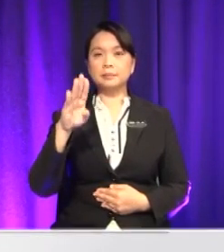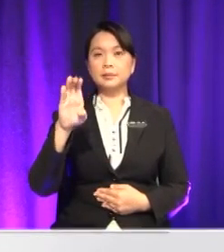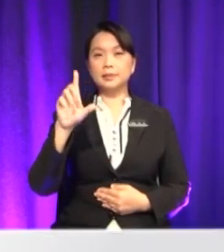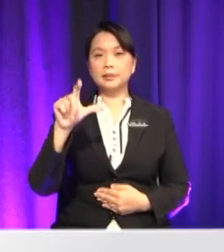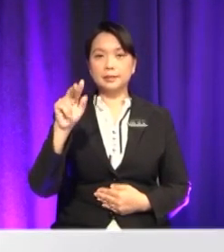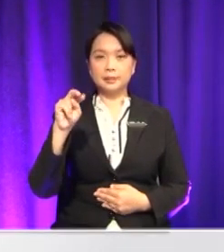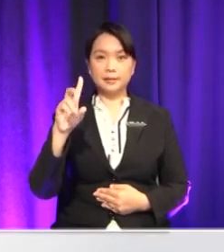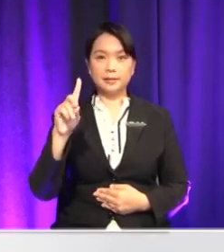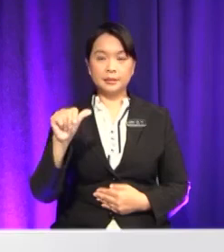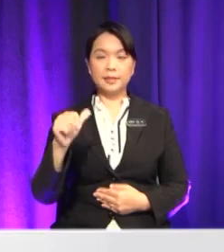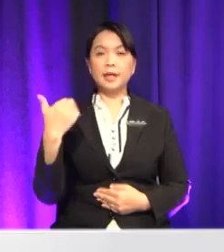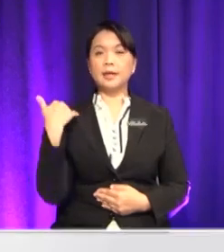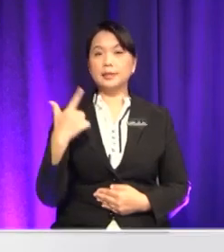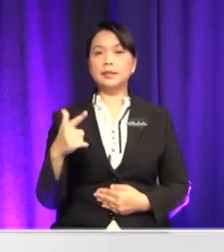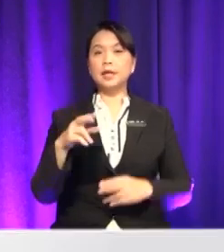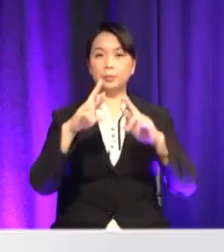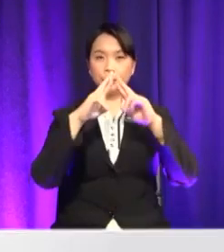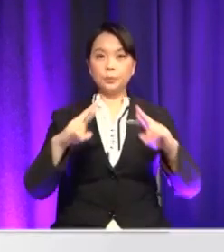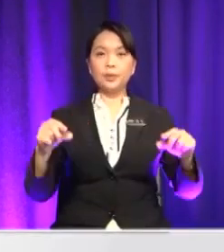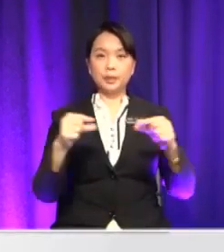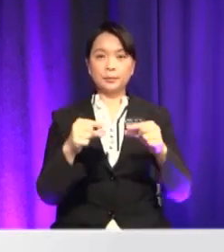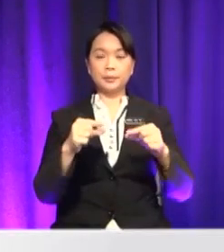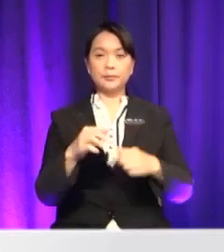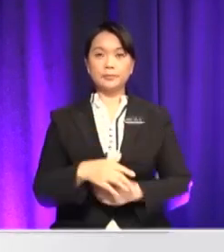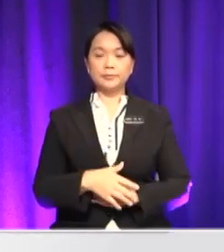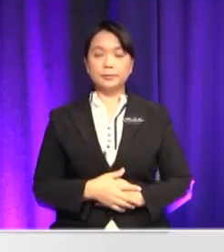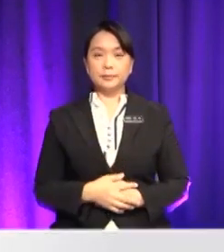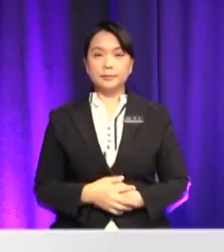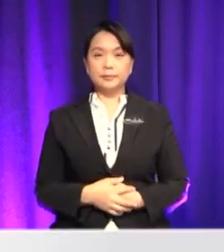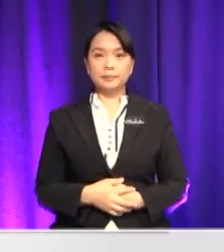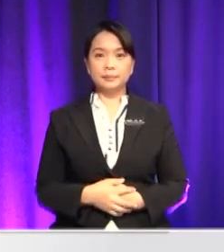bumbung gabungan. Gabungan. Antara? Gabungan. Antara tebing